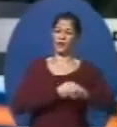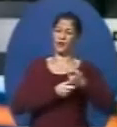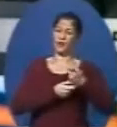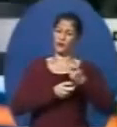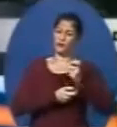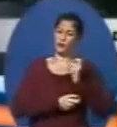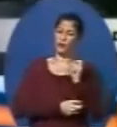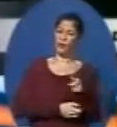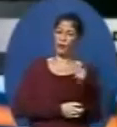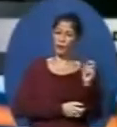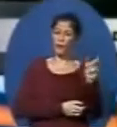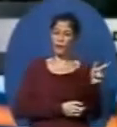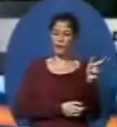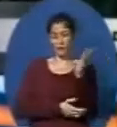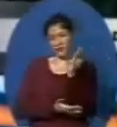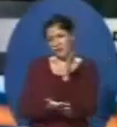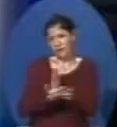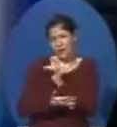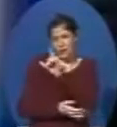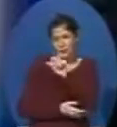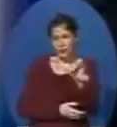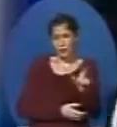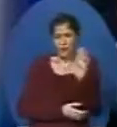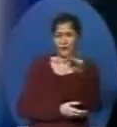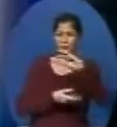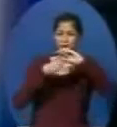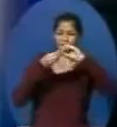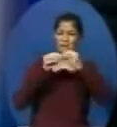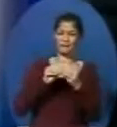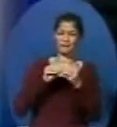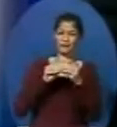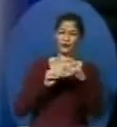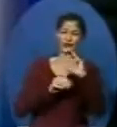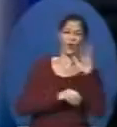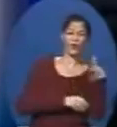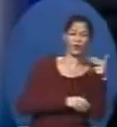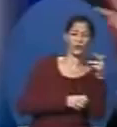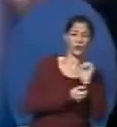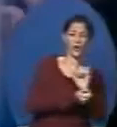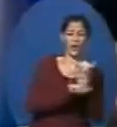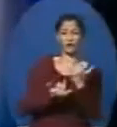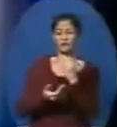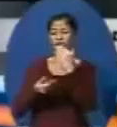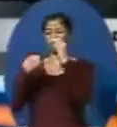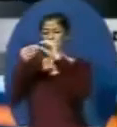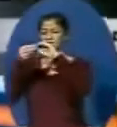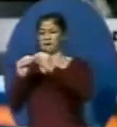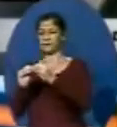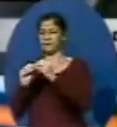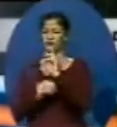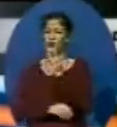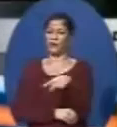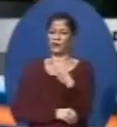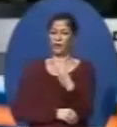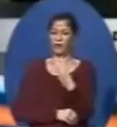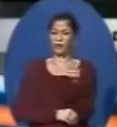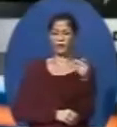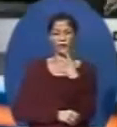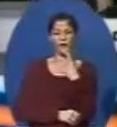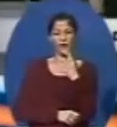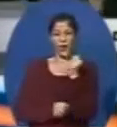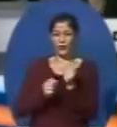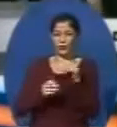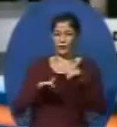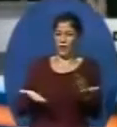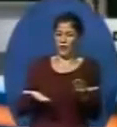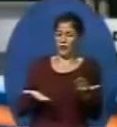טוב, כל אלה הרשו, גם אם הורידו לאביגדור קלנר משלוש שנים לשנתיים. הקושי הוא שיש חותמת